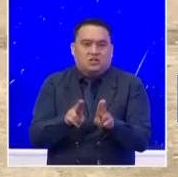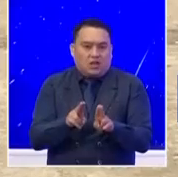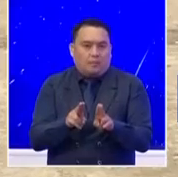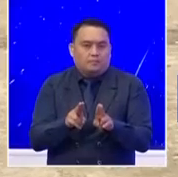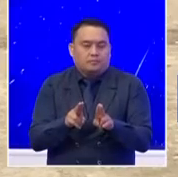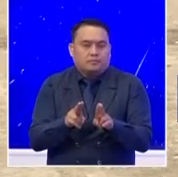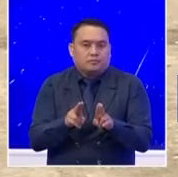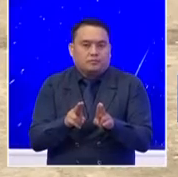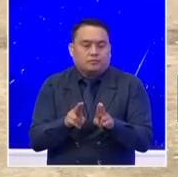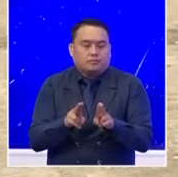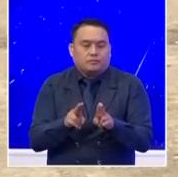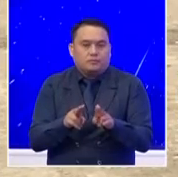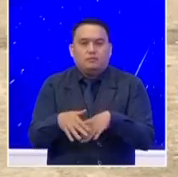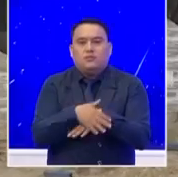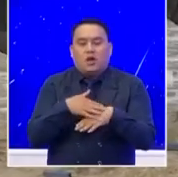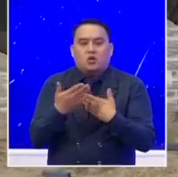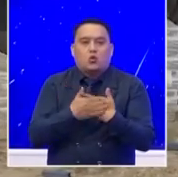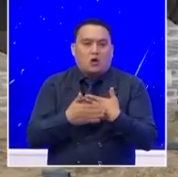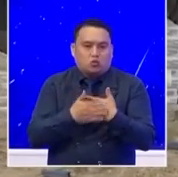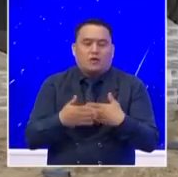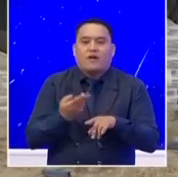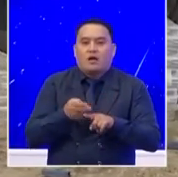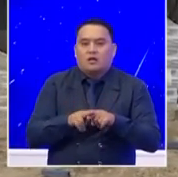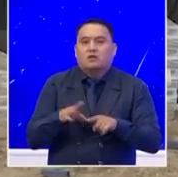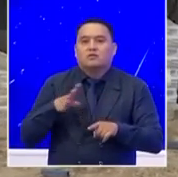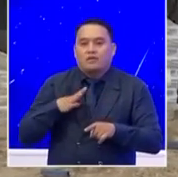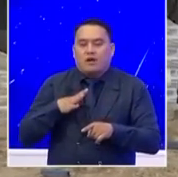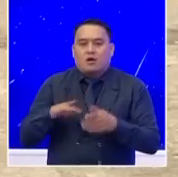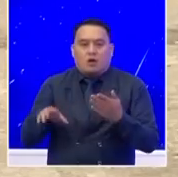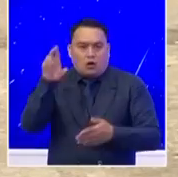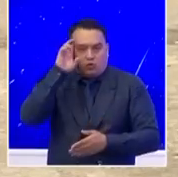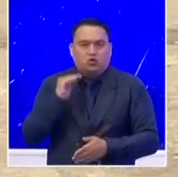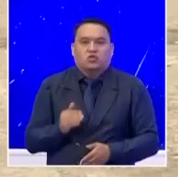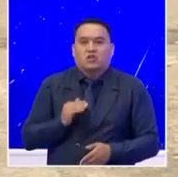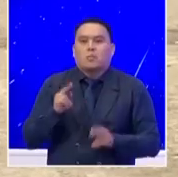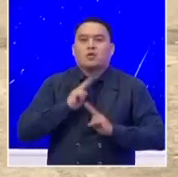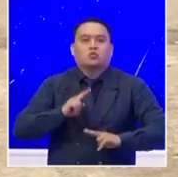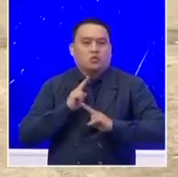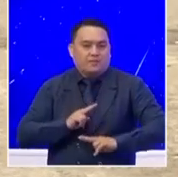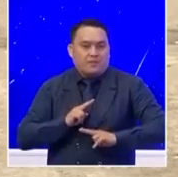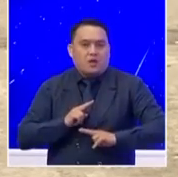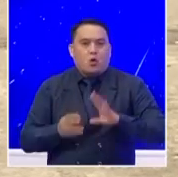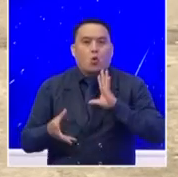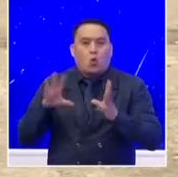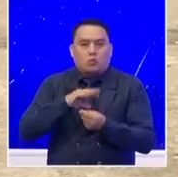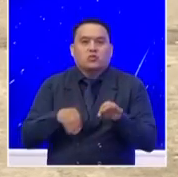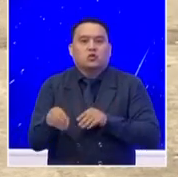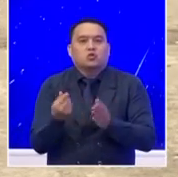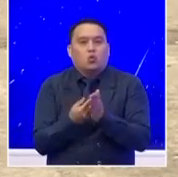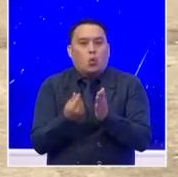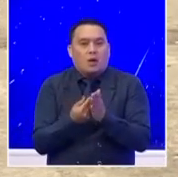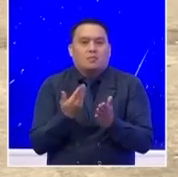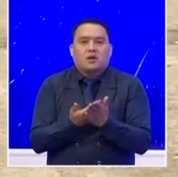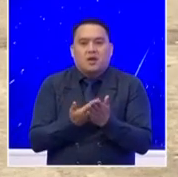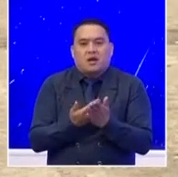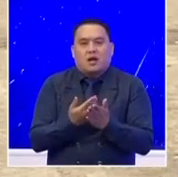и наружная отделка. Данный объект строится в рамках государственно-частного партнерства. Общая сумма проекта